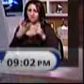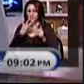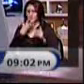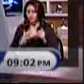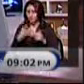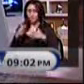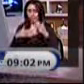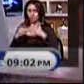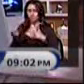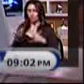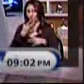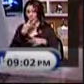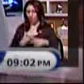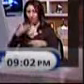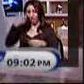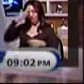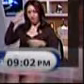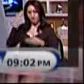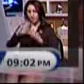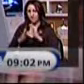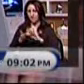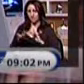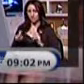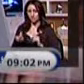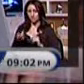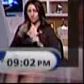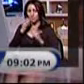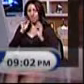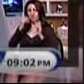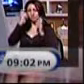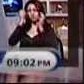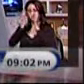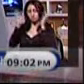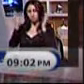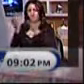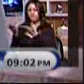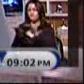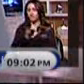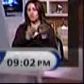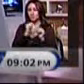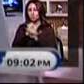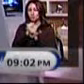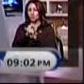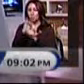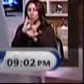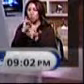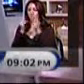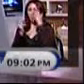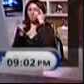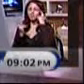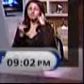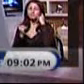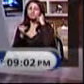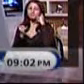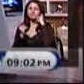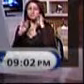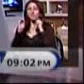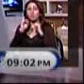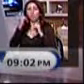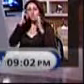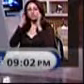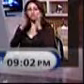ايناس او رمزي ياسر، كلهم من الكبار المبدعين، بتركيبتهم الفكريه هم